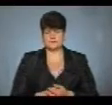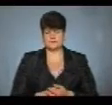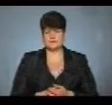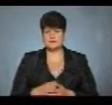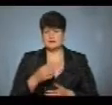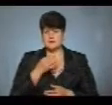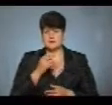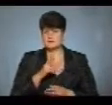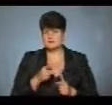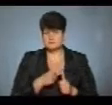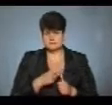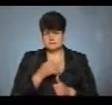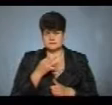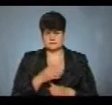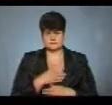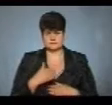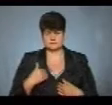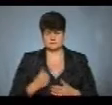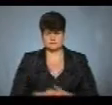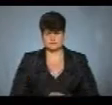повідомив Сергій Крета.